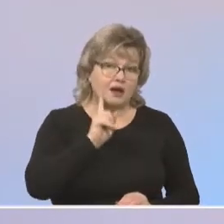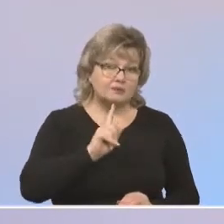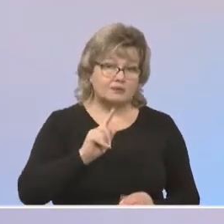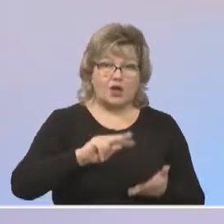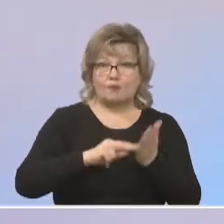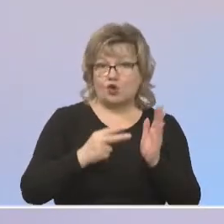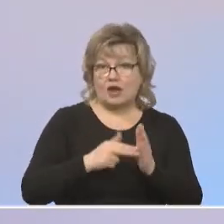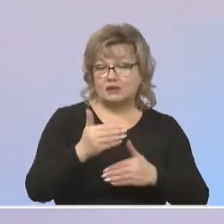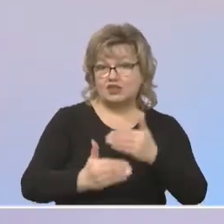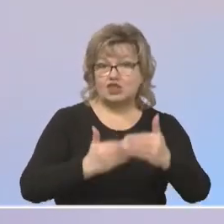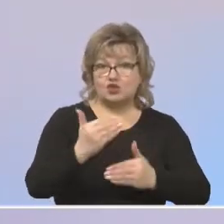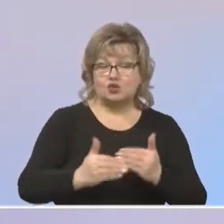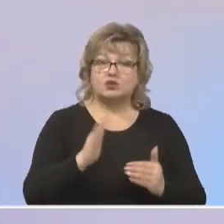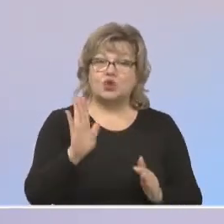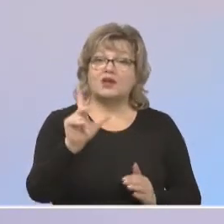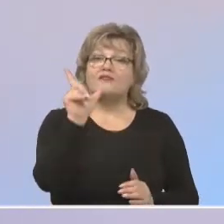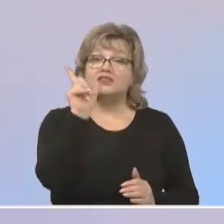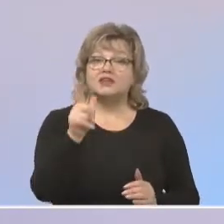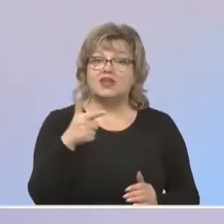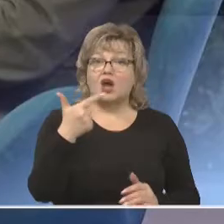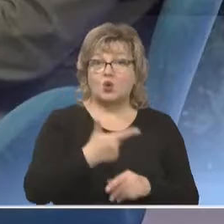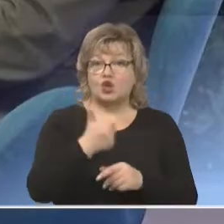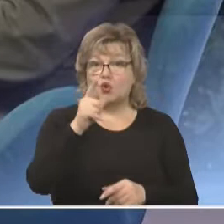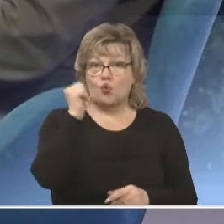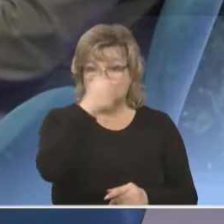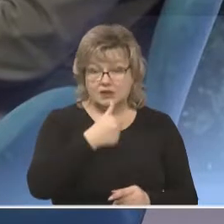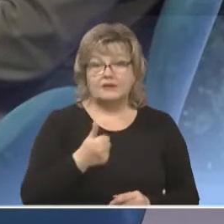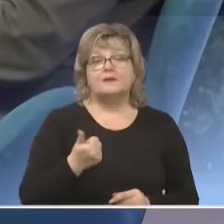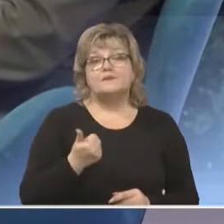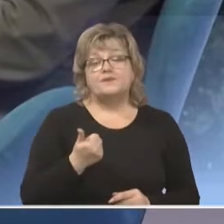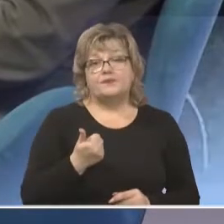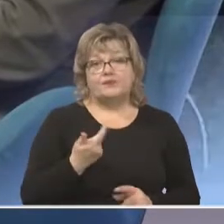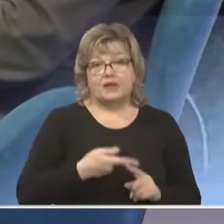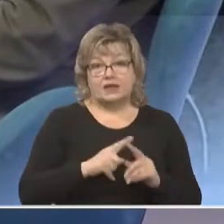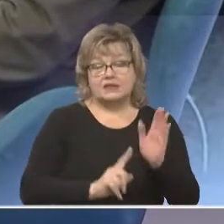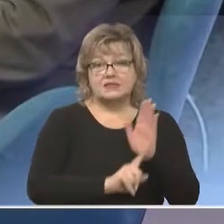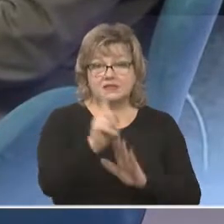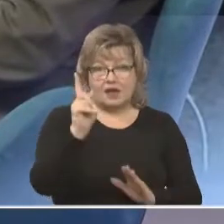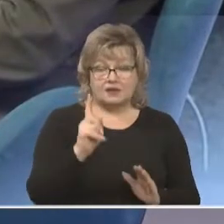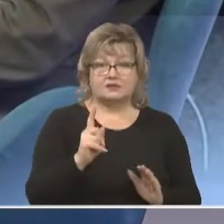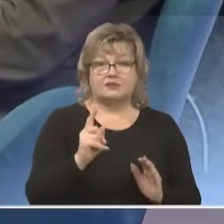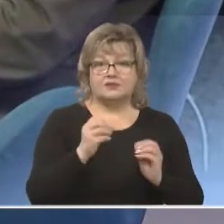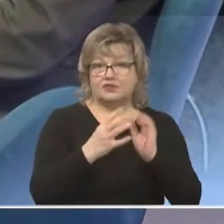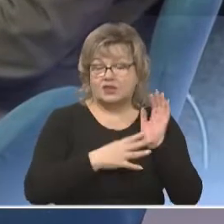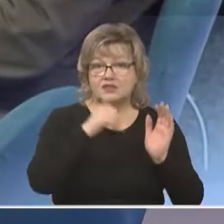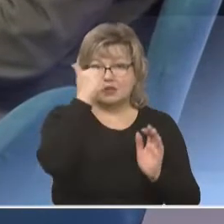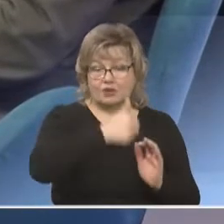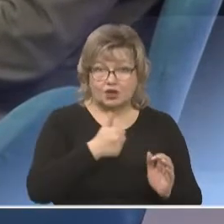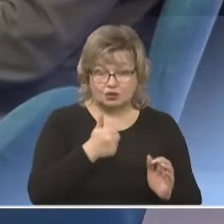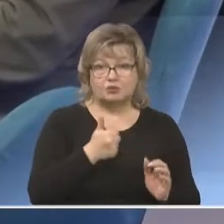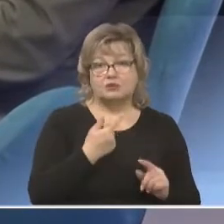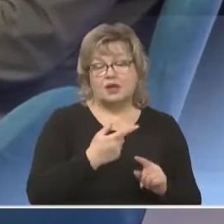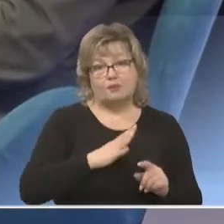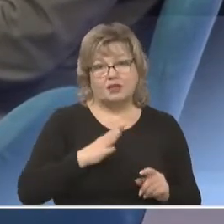проект же идет только второй год, в 2019 году он свой старт приобрел. Поэтому было бы